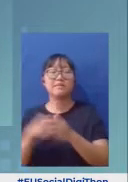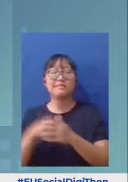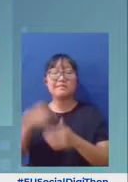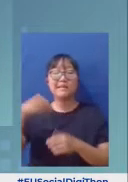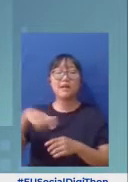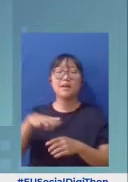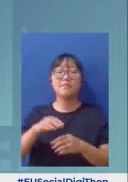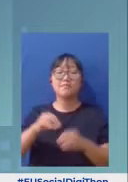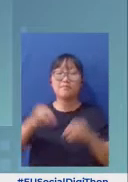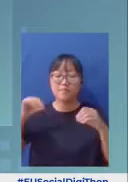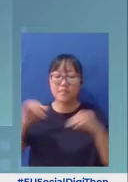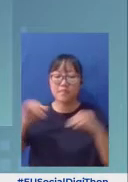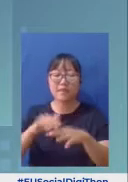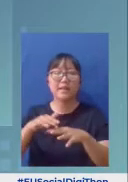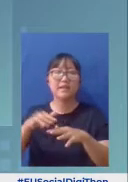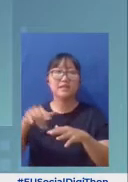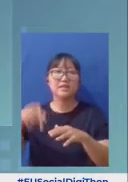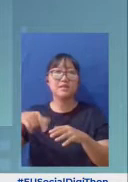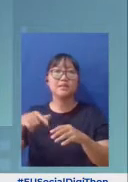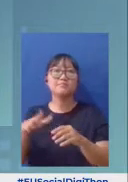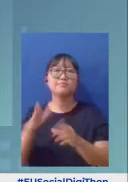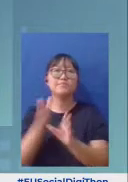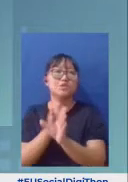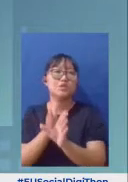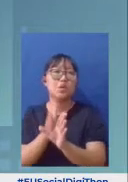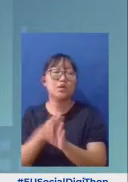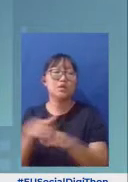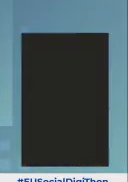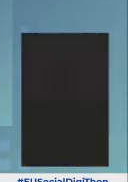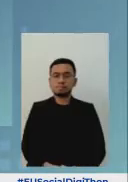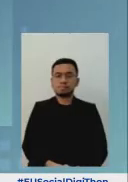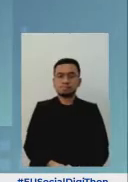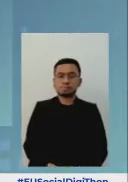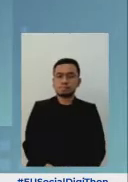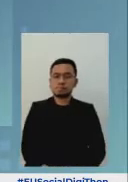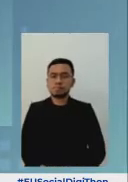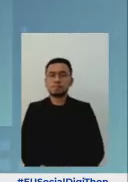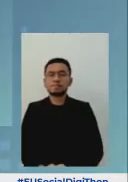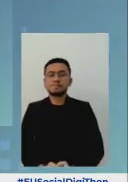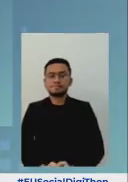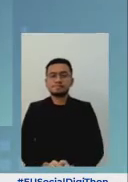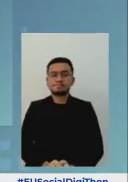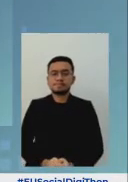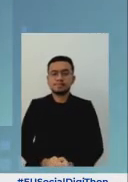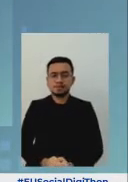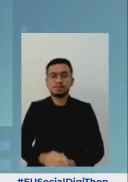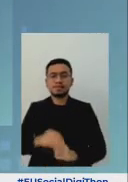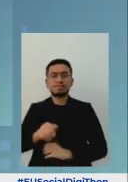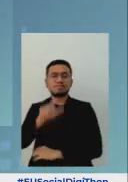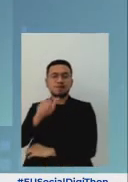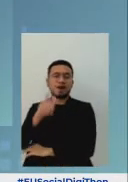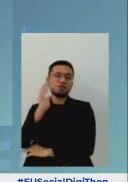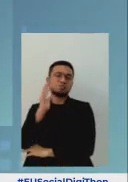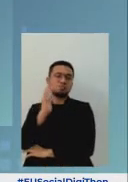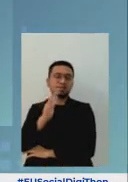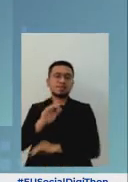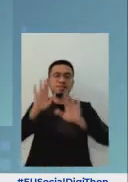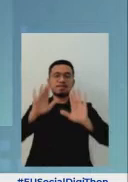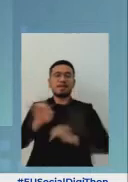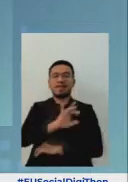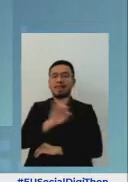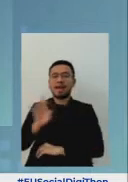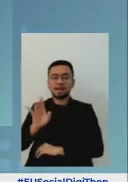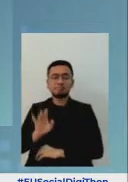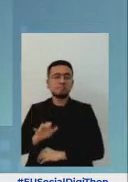UI, aktivitas lainnya nih, narasumber dan kontributor di berbagai media ya. Narasumber kita keren ya, narasumber